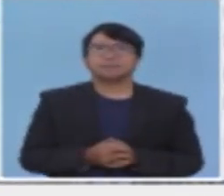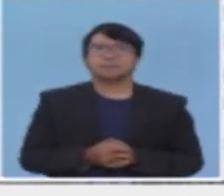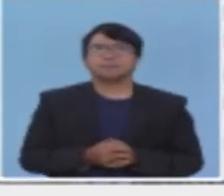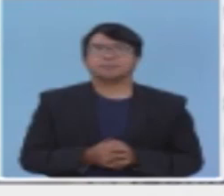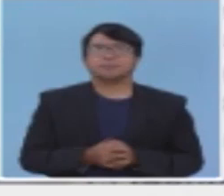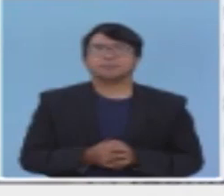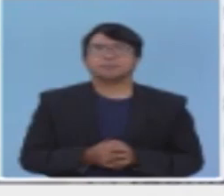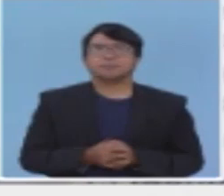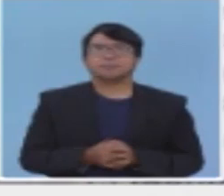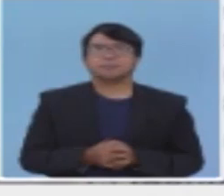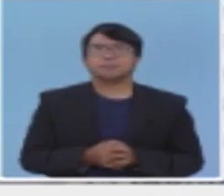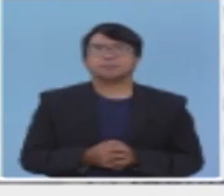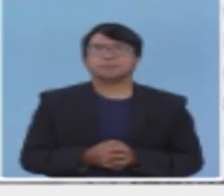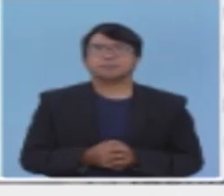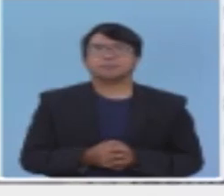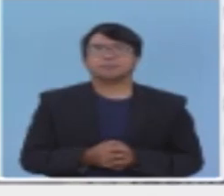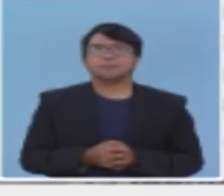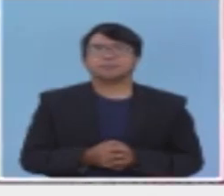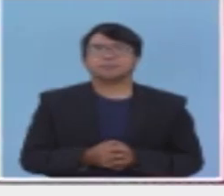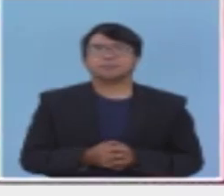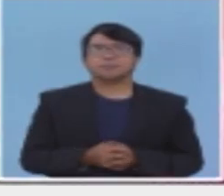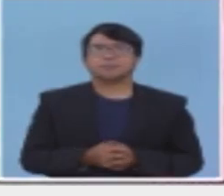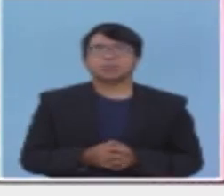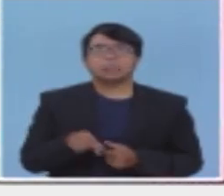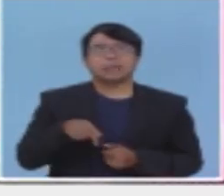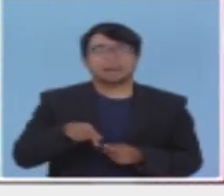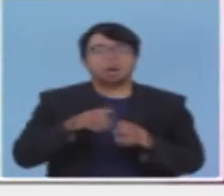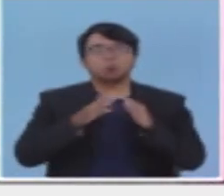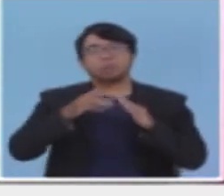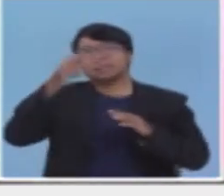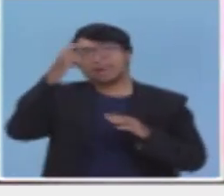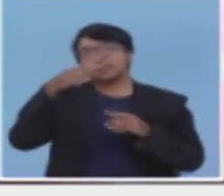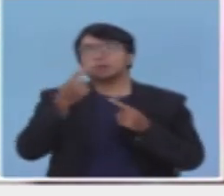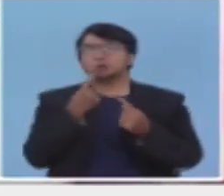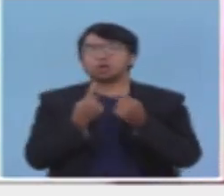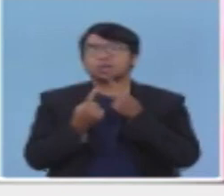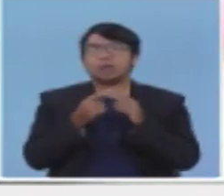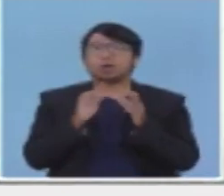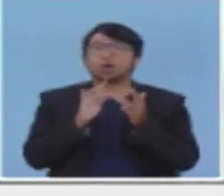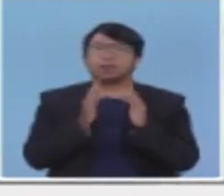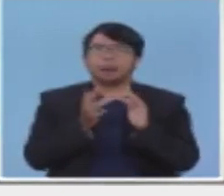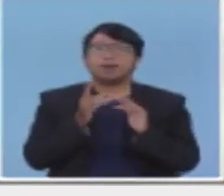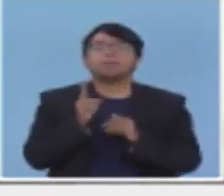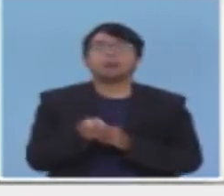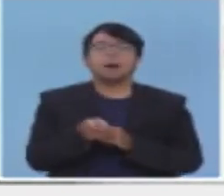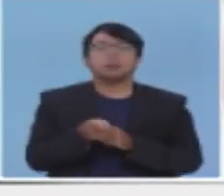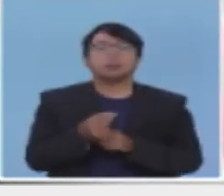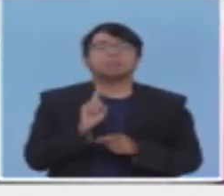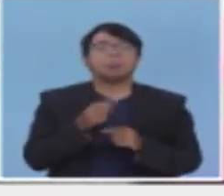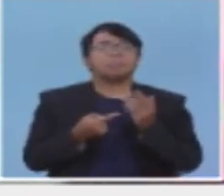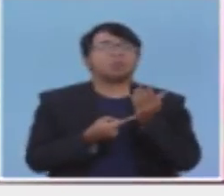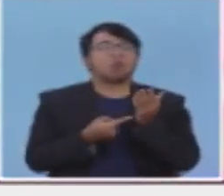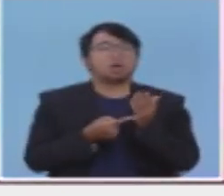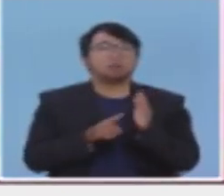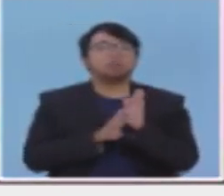punya konsultasi online. Untungnya sekarang sudah telemedicine sudah sangat berkembang pesat, sehingga